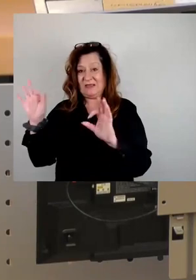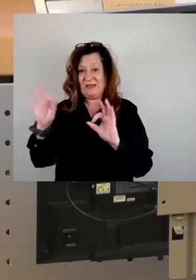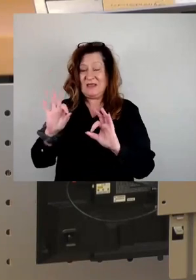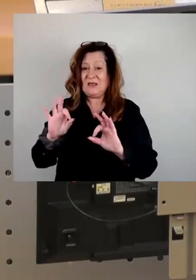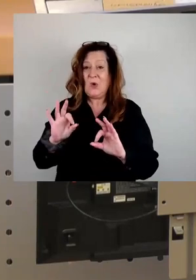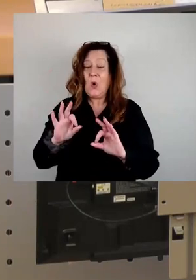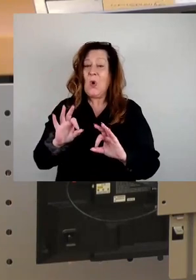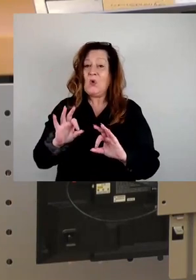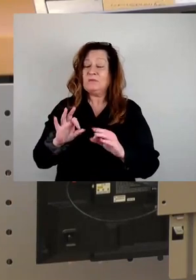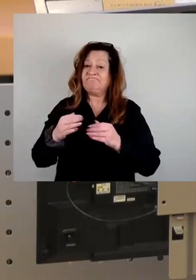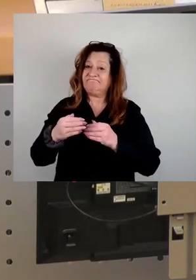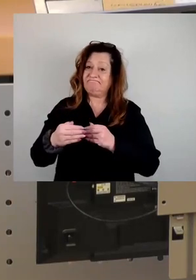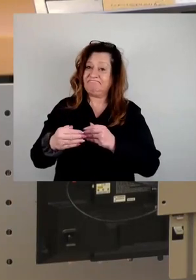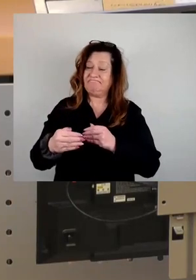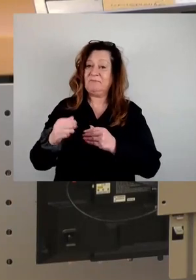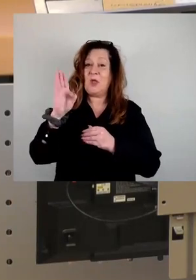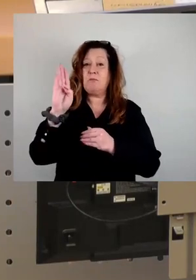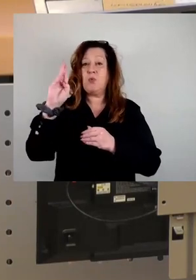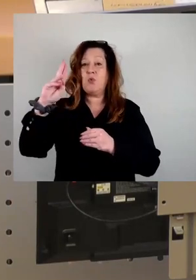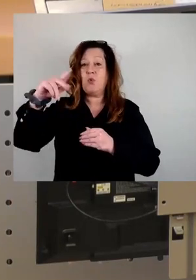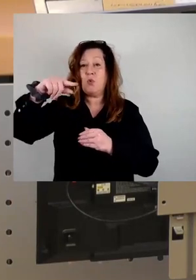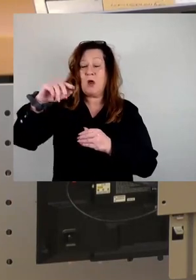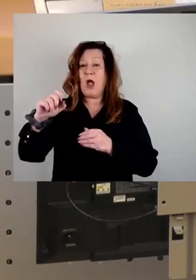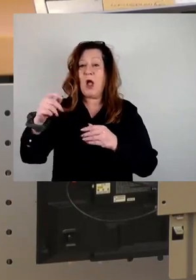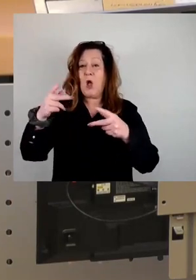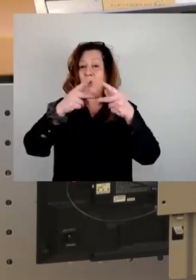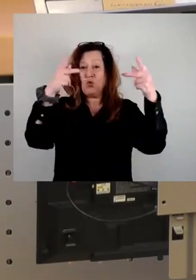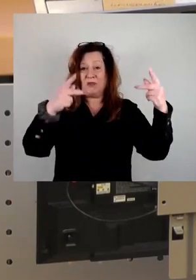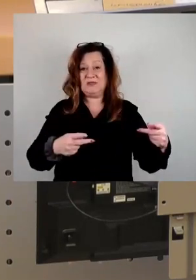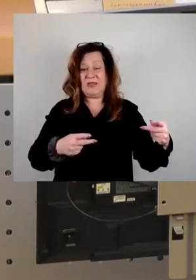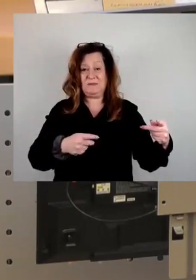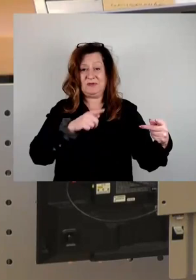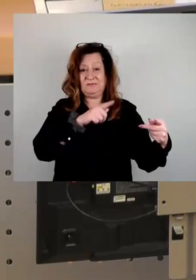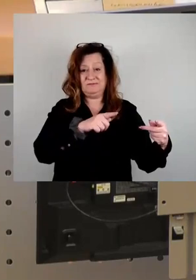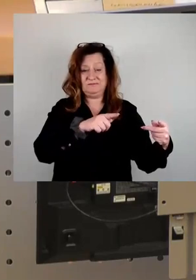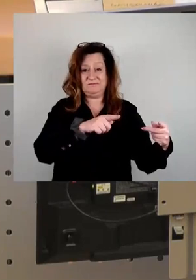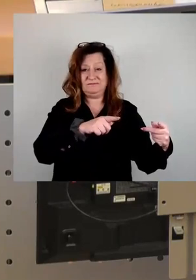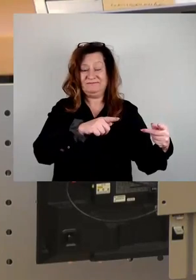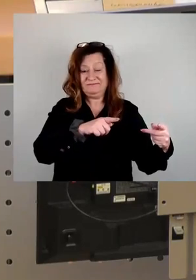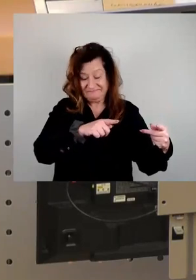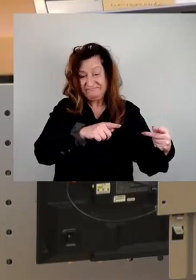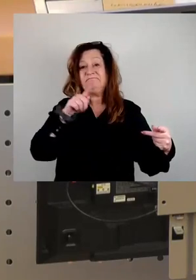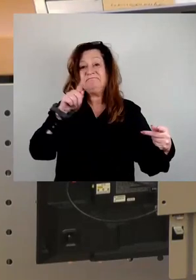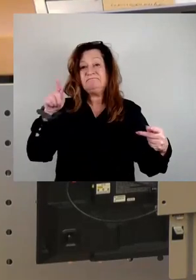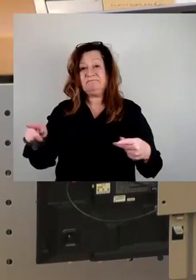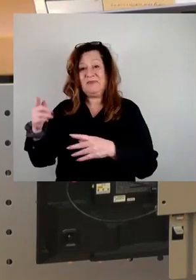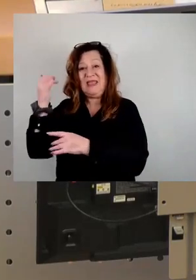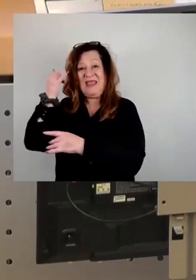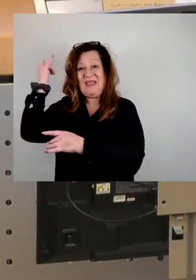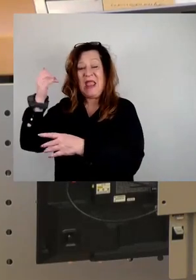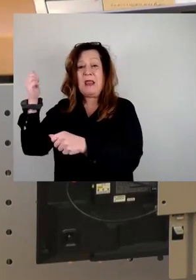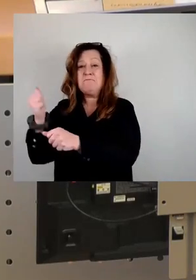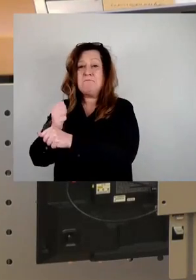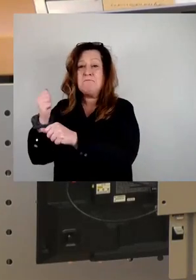wie nah das BUGA-Konzept tatsächlich an die Ideen, die jetzt in der Machbarkeitsstudie skizziert wurden, herankommt. Es ist